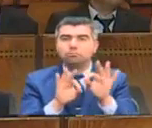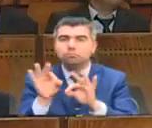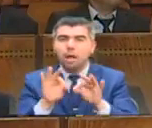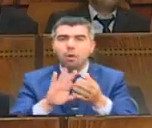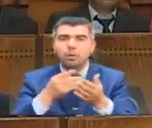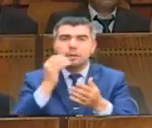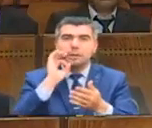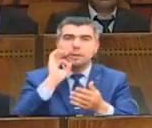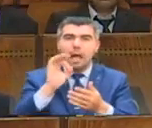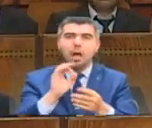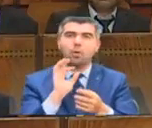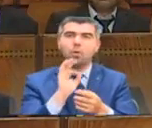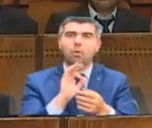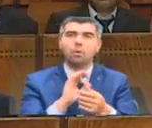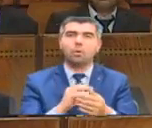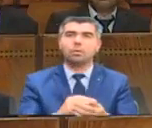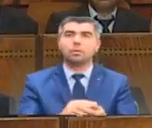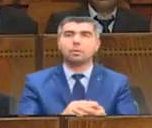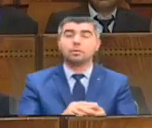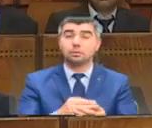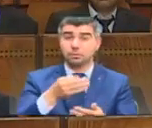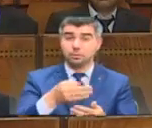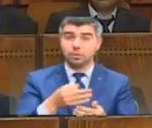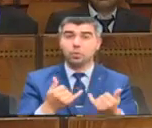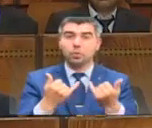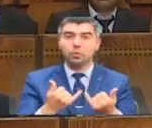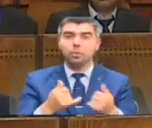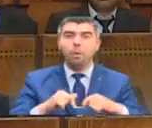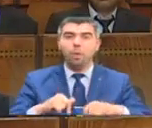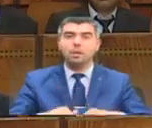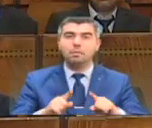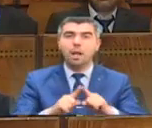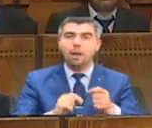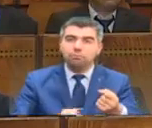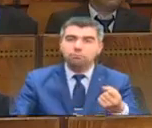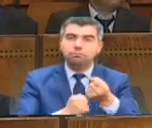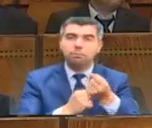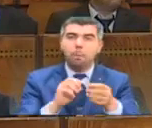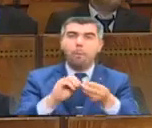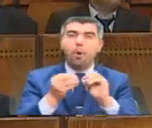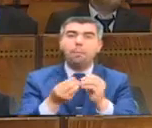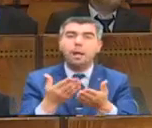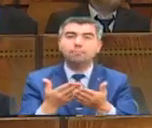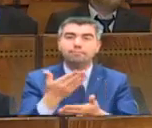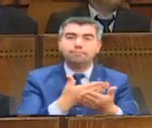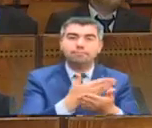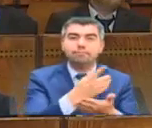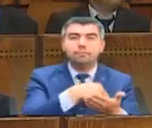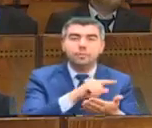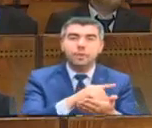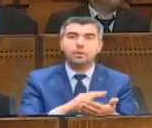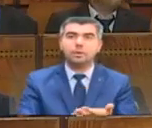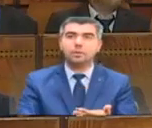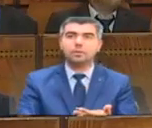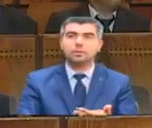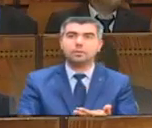بعد منهجية التدبير بالظرفية. سيد الوزير، الدعامة الثانية تعرف إشكالات ميدانية عملية في التنزيل.